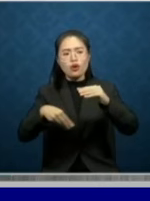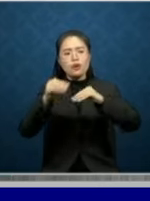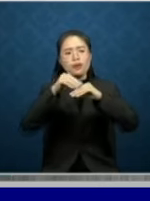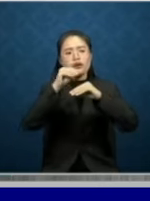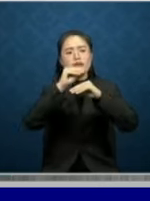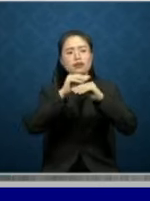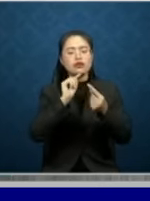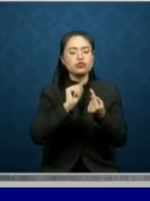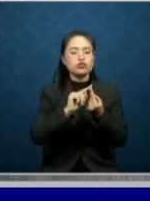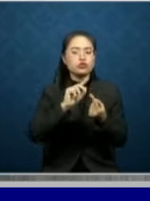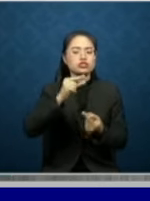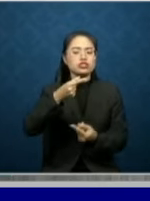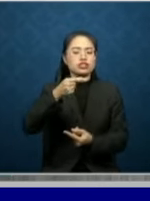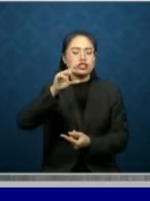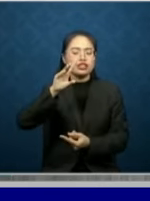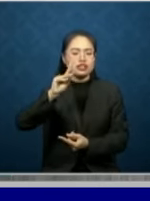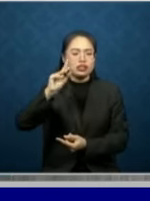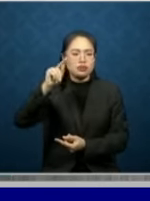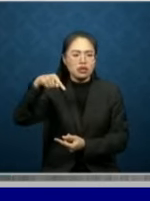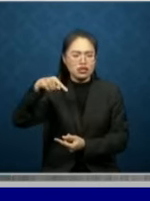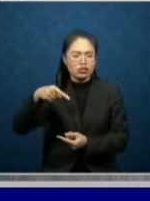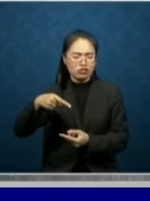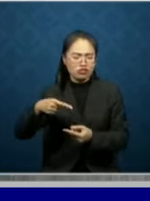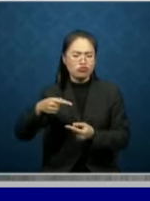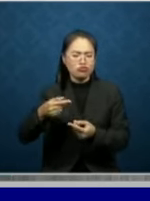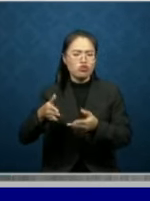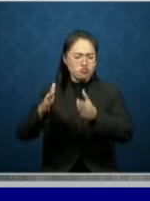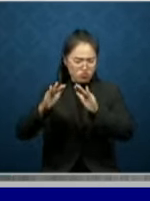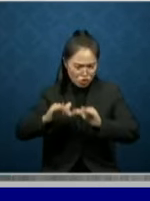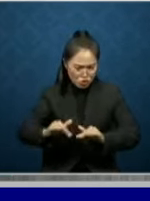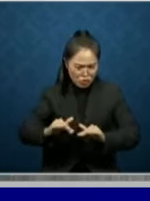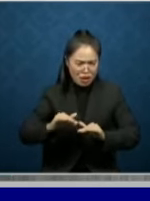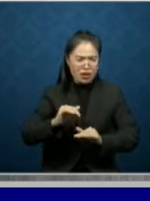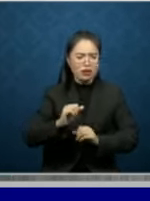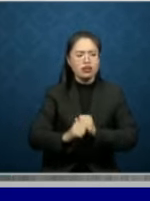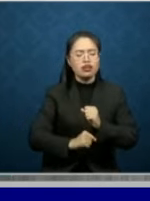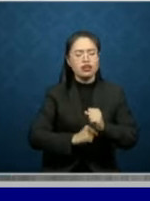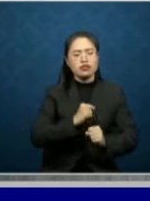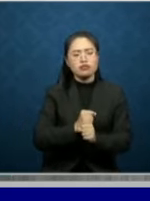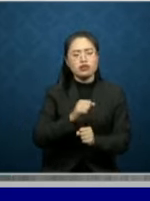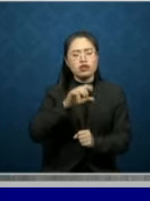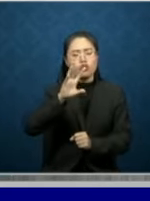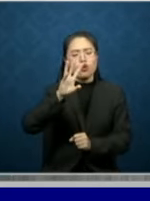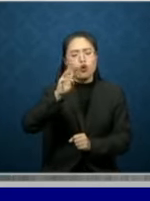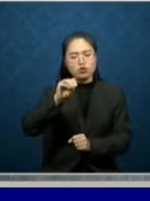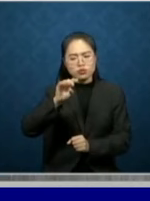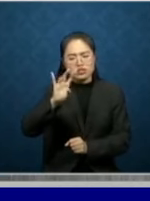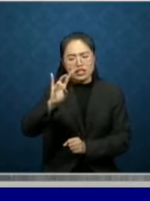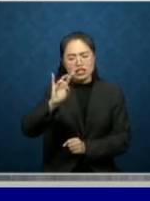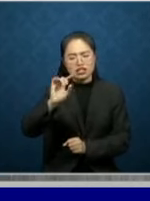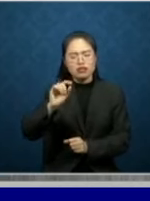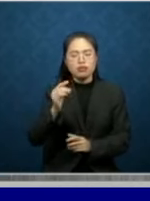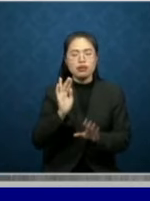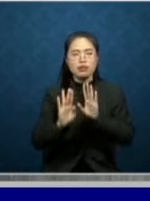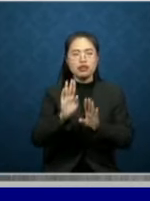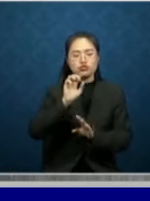ต้องติดลบมากๆปี61 66ก็ 1.9 ปี67 68เขาคำนวณว่า 2.7 ถึง 3.2